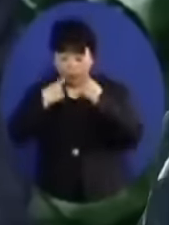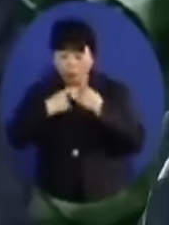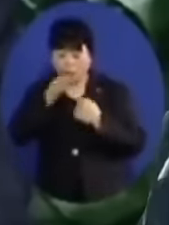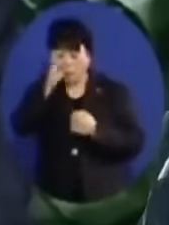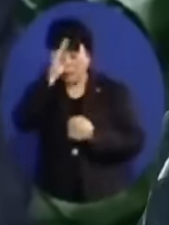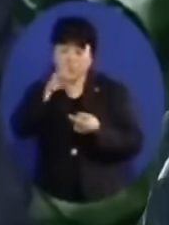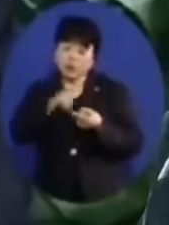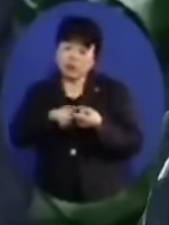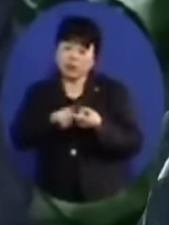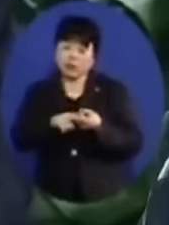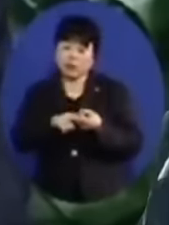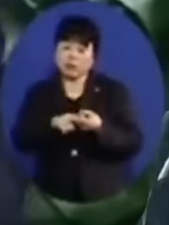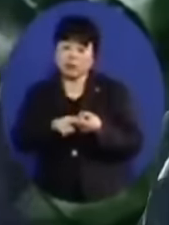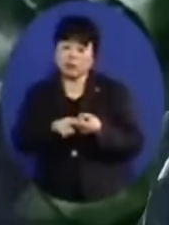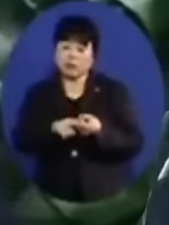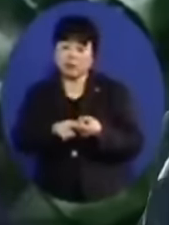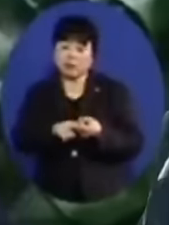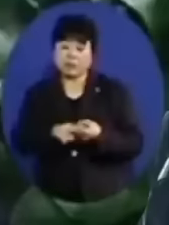그것이 해답이다.